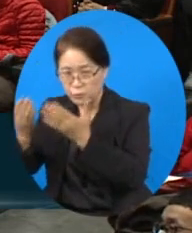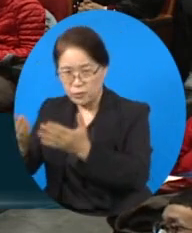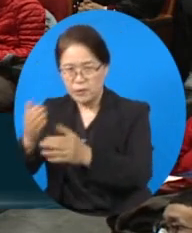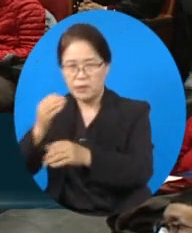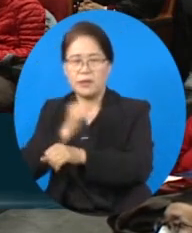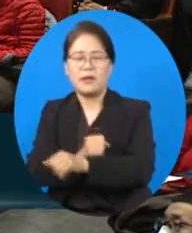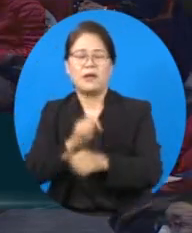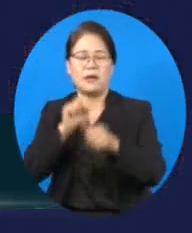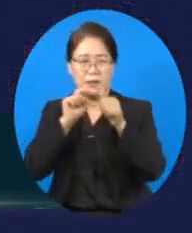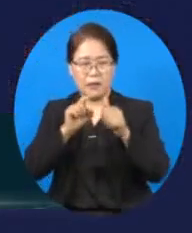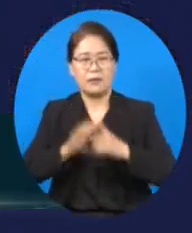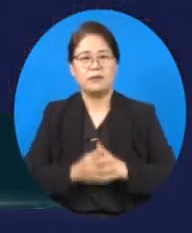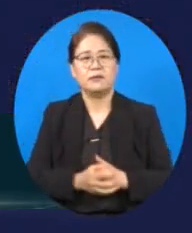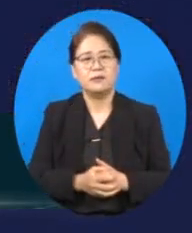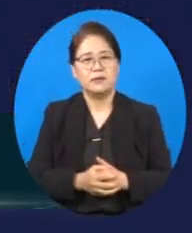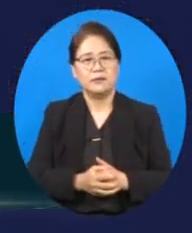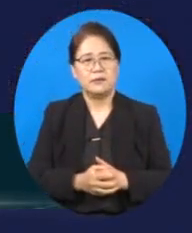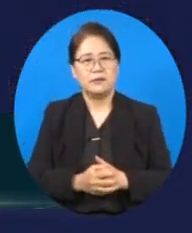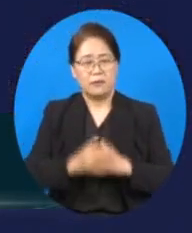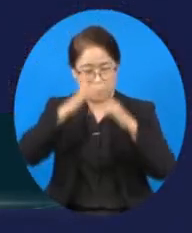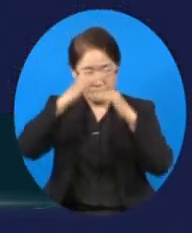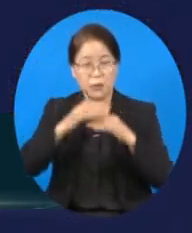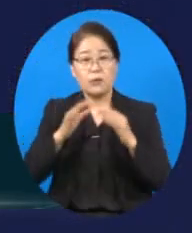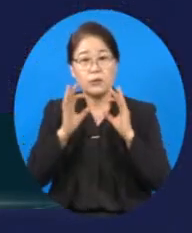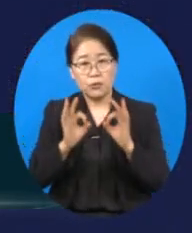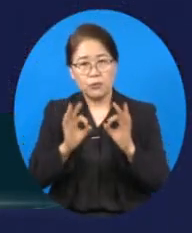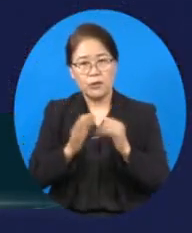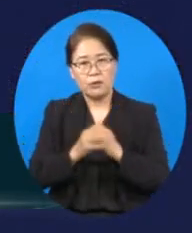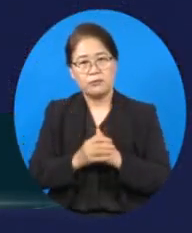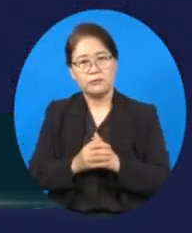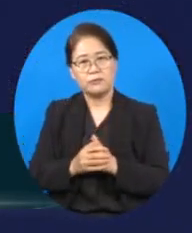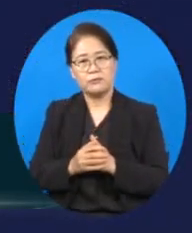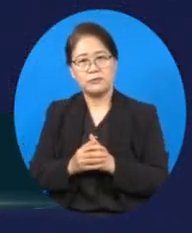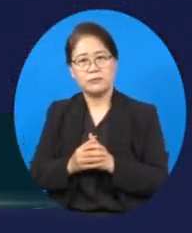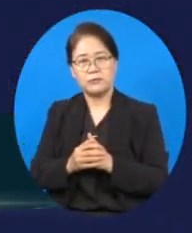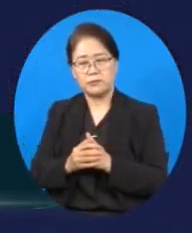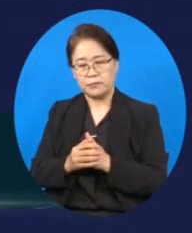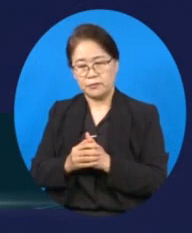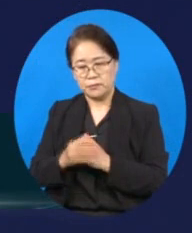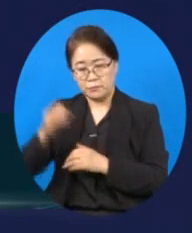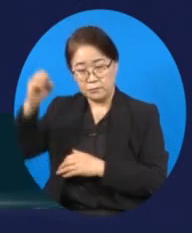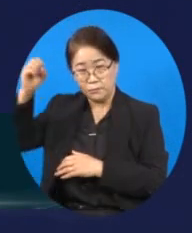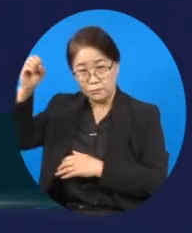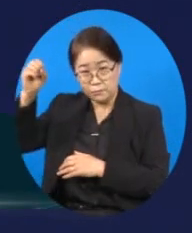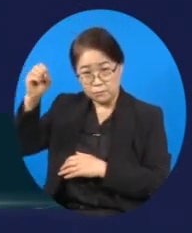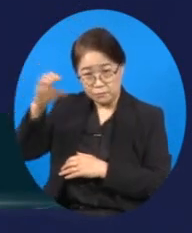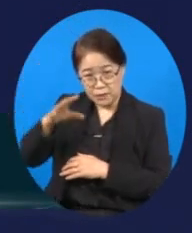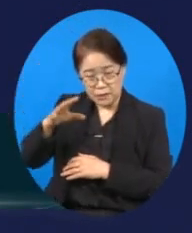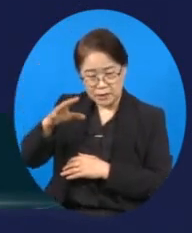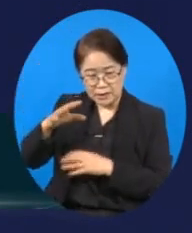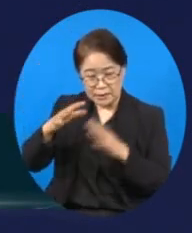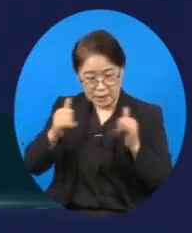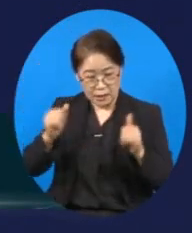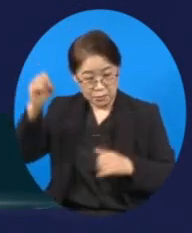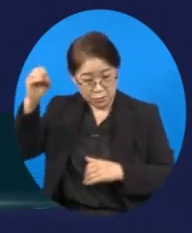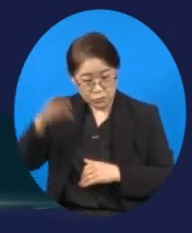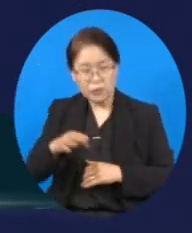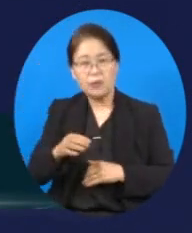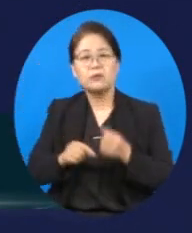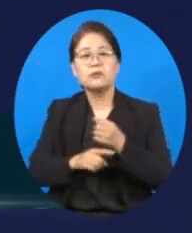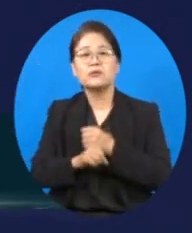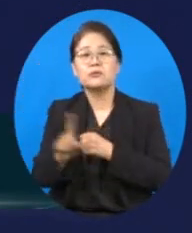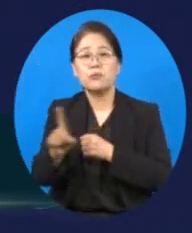자 문맥을 보게 되면요 빛을 사람 앞에 비치게 하는 것은